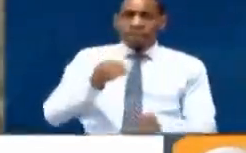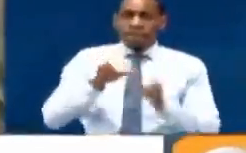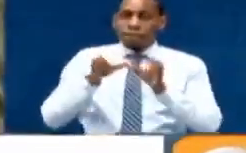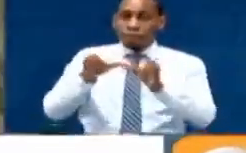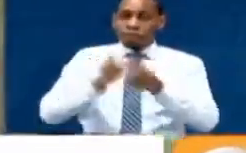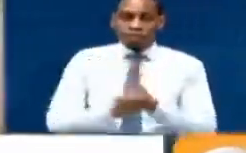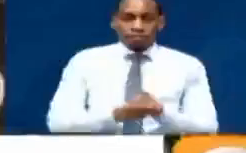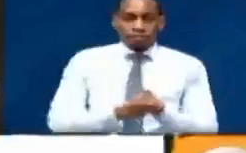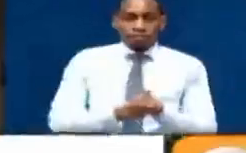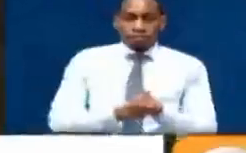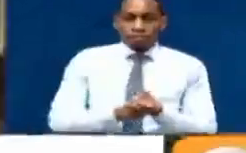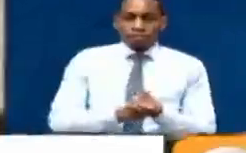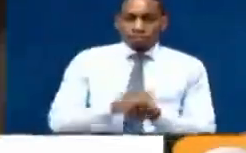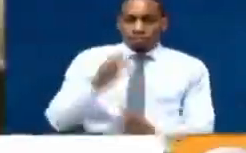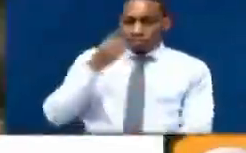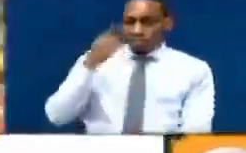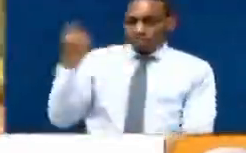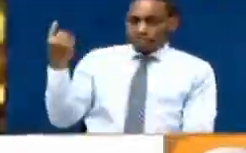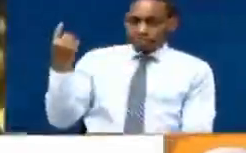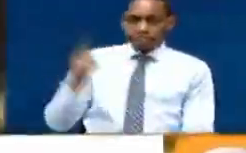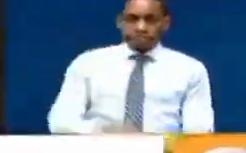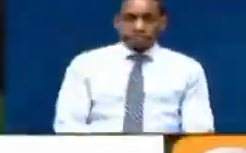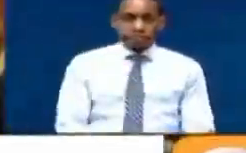lazima. Na hapo